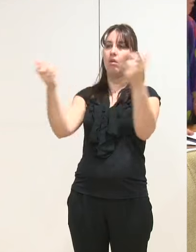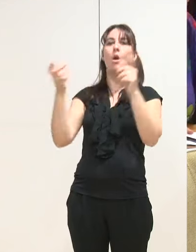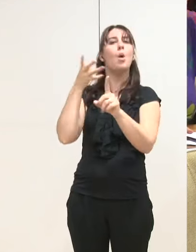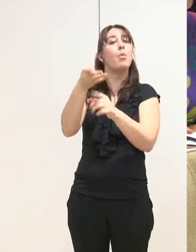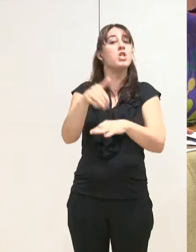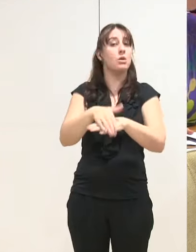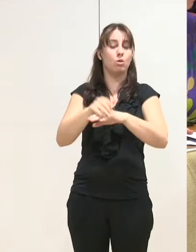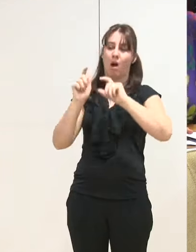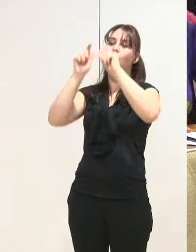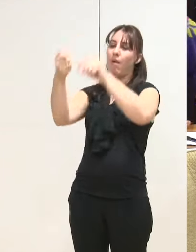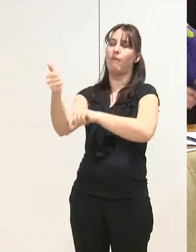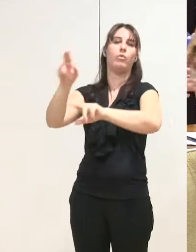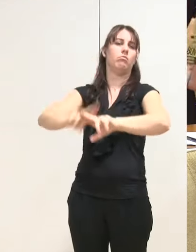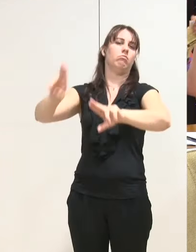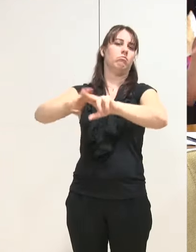présenté ce